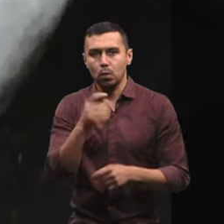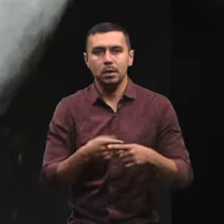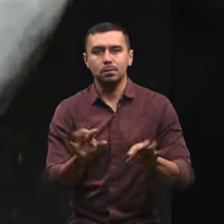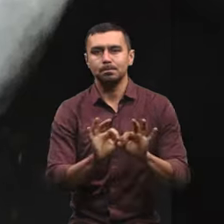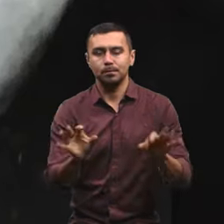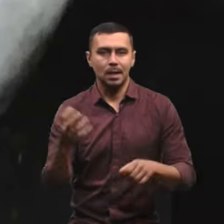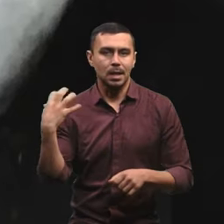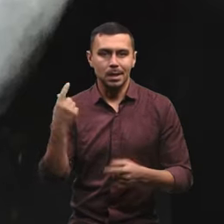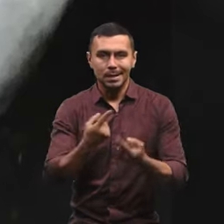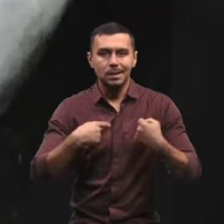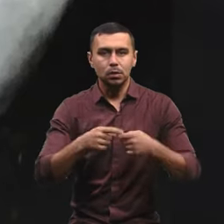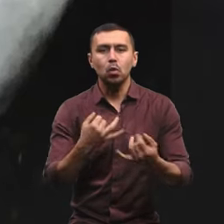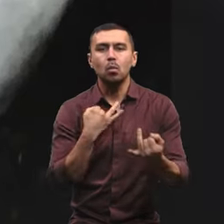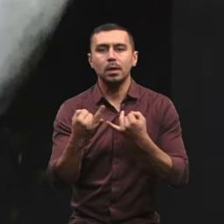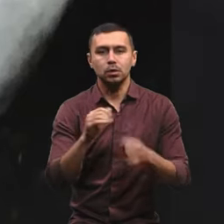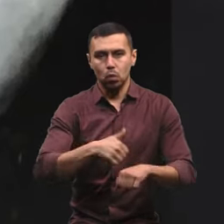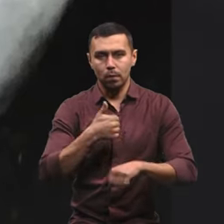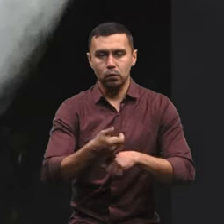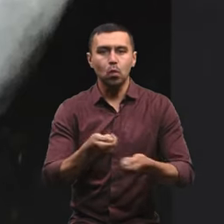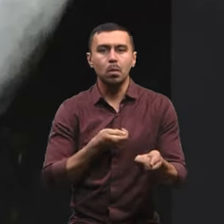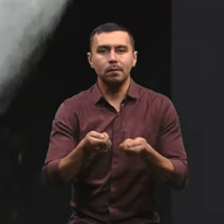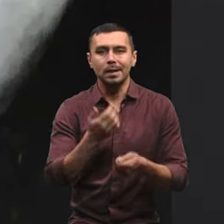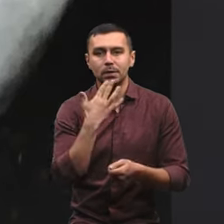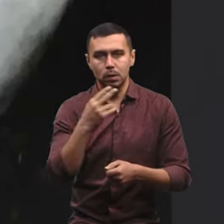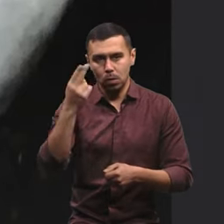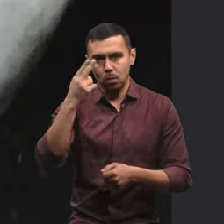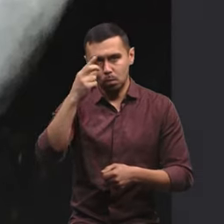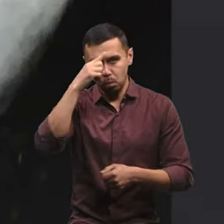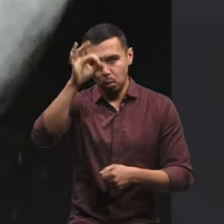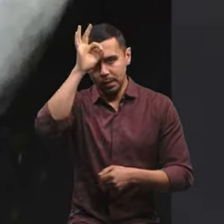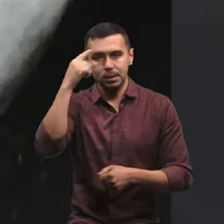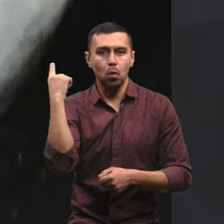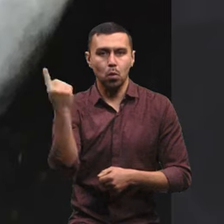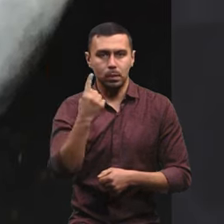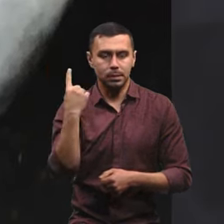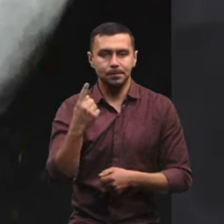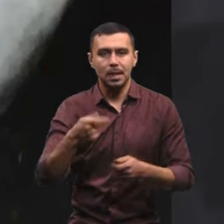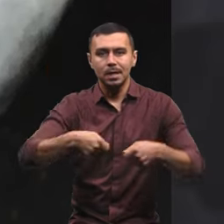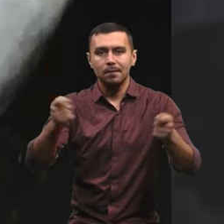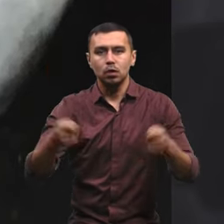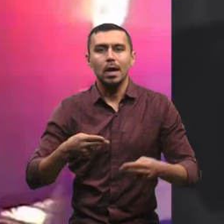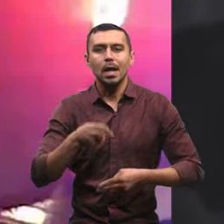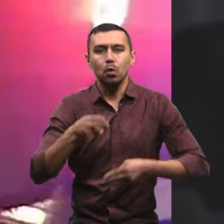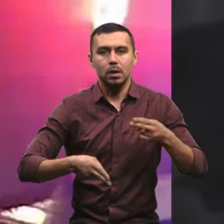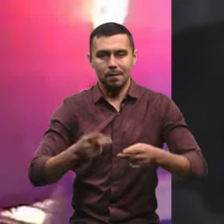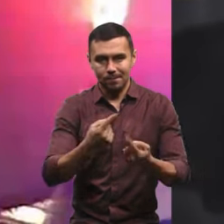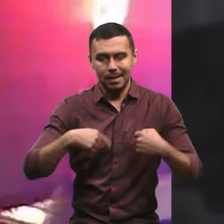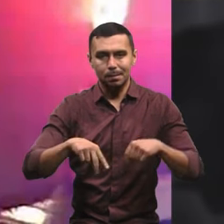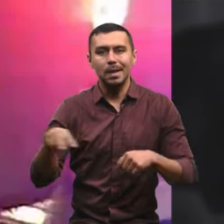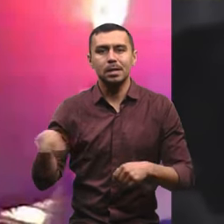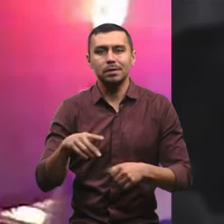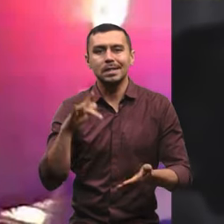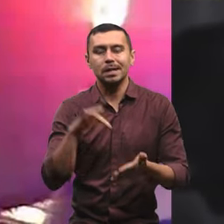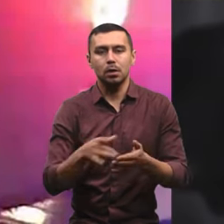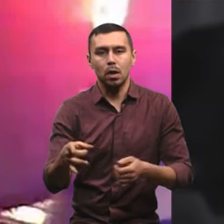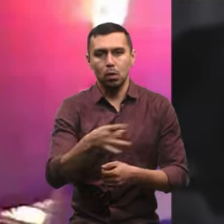розповіла начальниця сектору комунікації Головного управління Нацполіції області Інна Глега, завідуючий хірургічним відділенням Летичівської